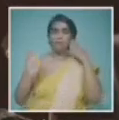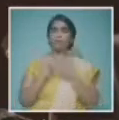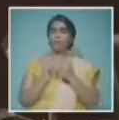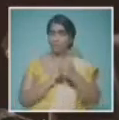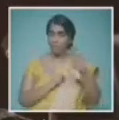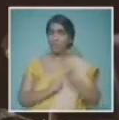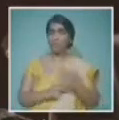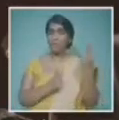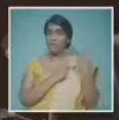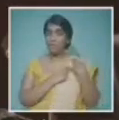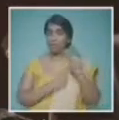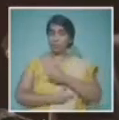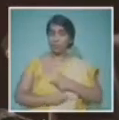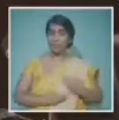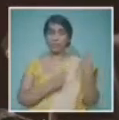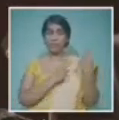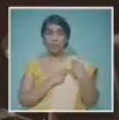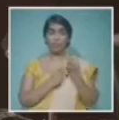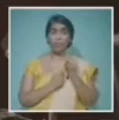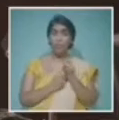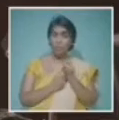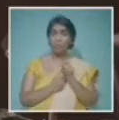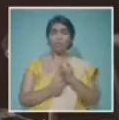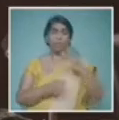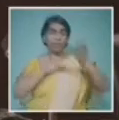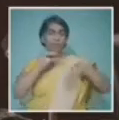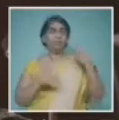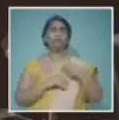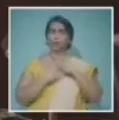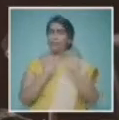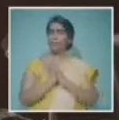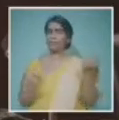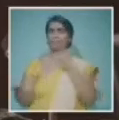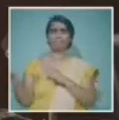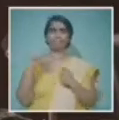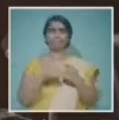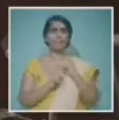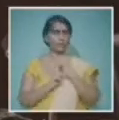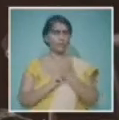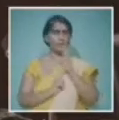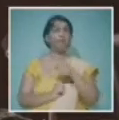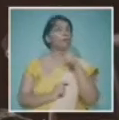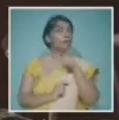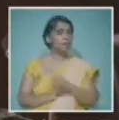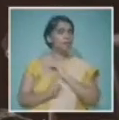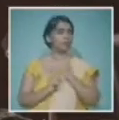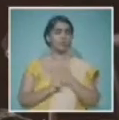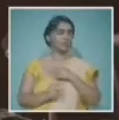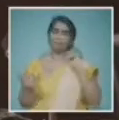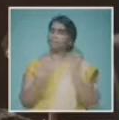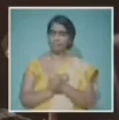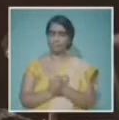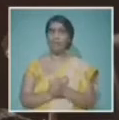තිබෙන තනතුරු වලට, තාන්නමාන වලට, මුදල් වලට, වරප්‍රසාද වලට එහෙට මෙහෙට පන්න සංස්කෘතියක් තිබෙනවා. මෙන්න මේ සංස්කෘතිය වෙනස් කිරීම